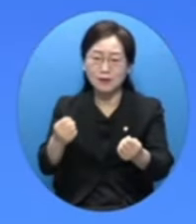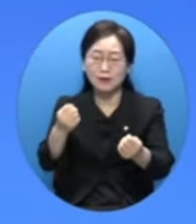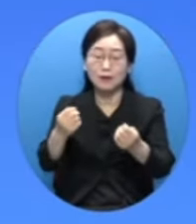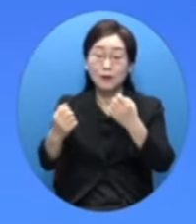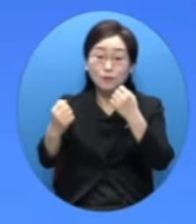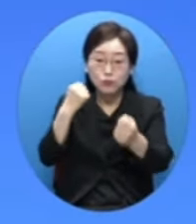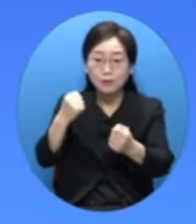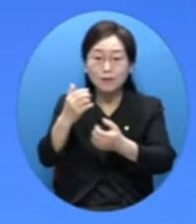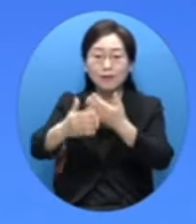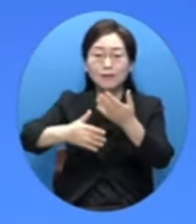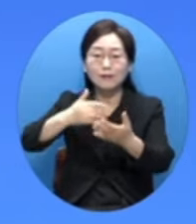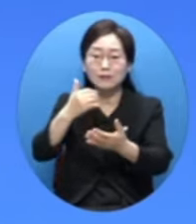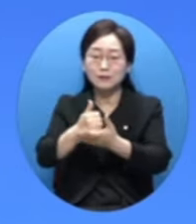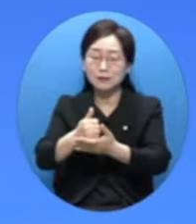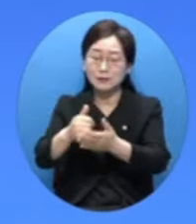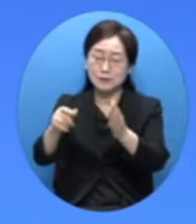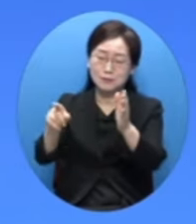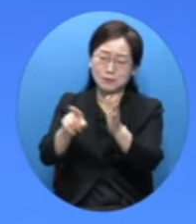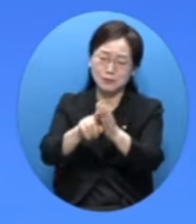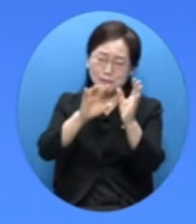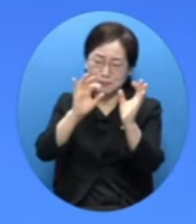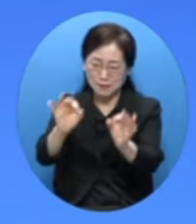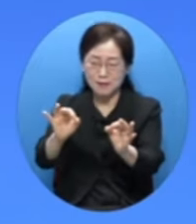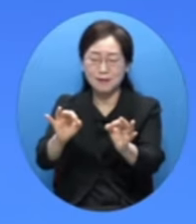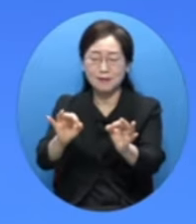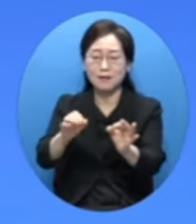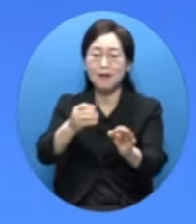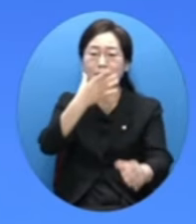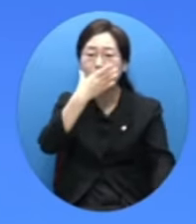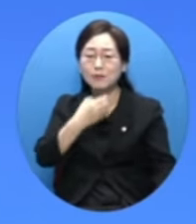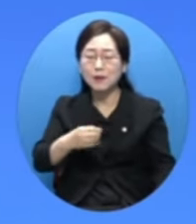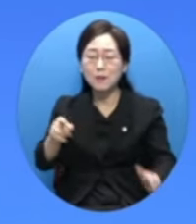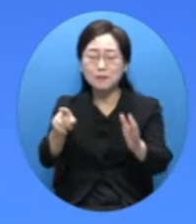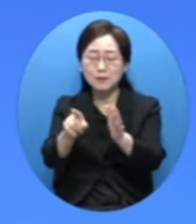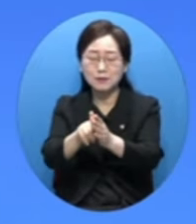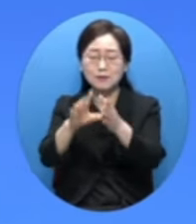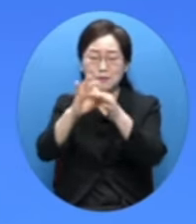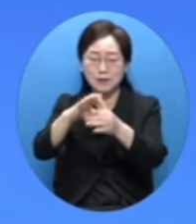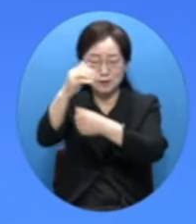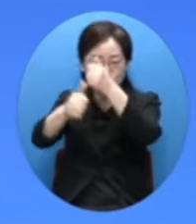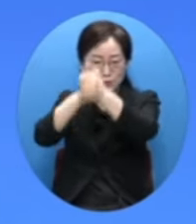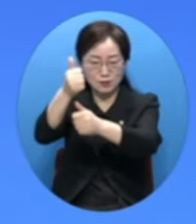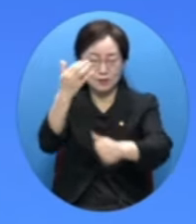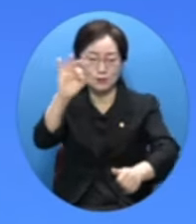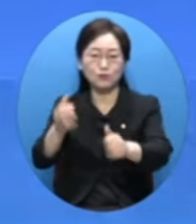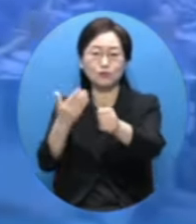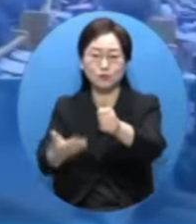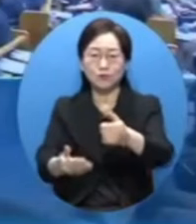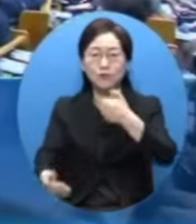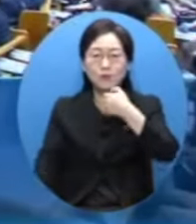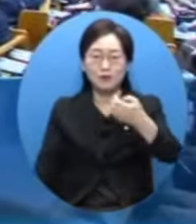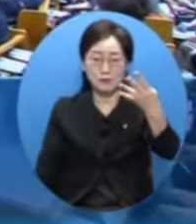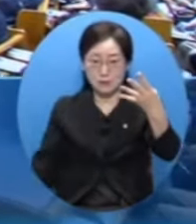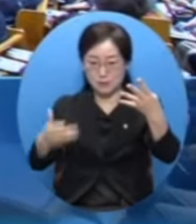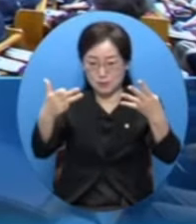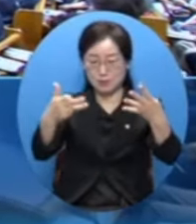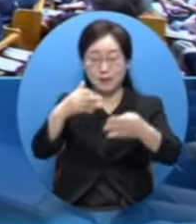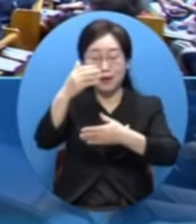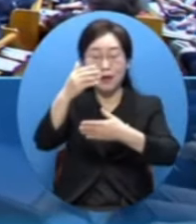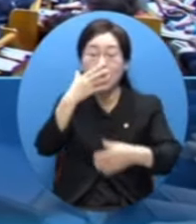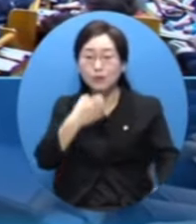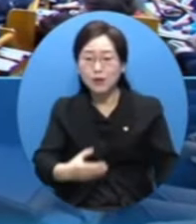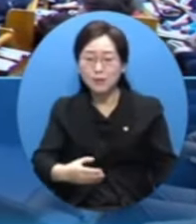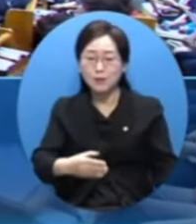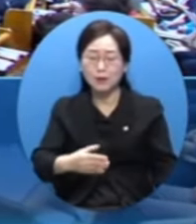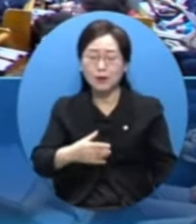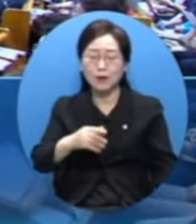불구하고 하나님께서는 그의 믿음을 보시고 아브라함을 믿음의 조상으로 세워주신 것입니다. 로마서 4장 18절입니다. 아브라함이 바랄 수